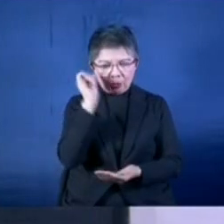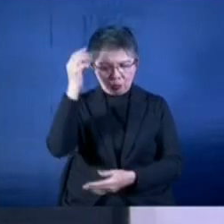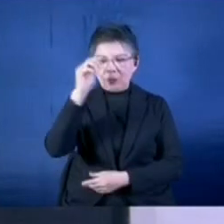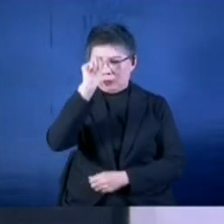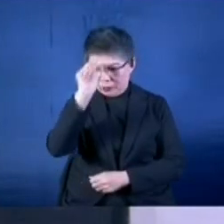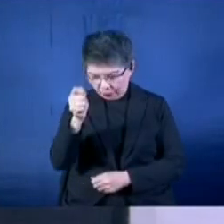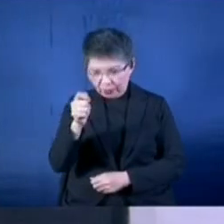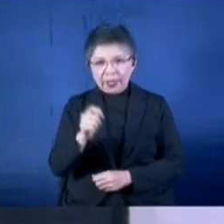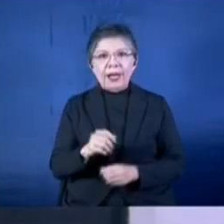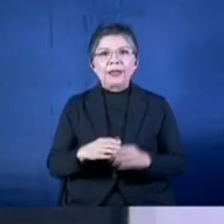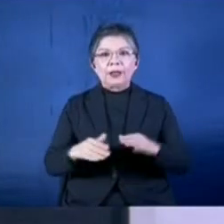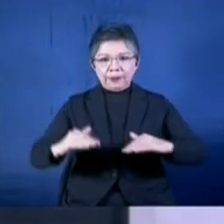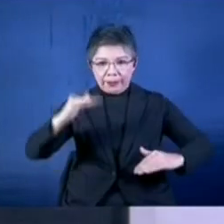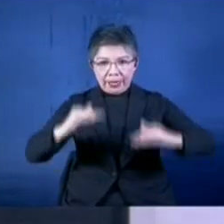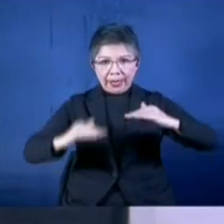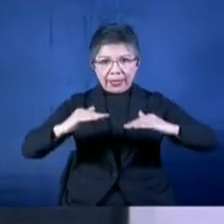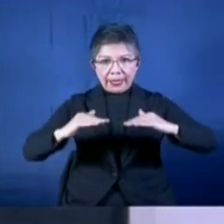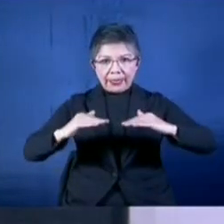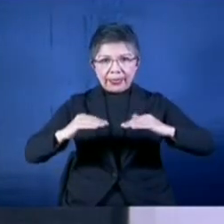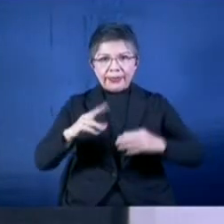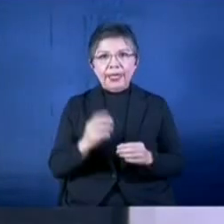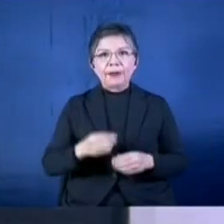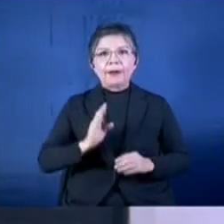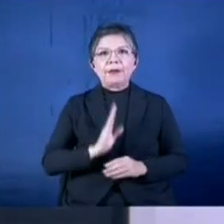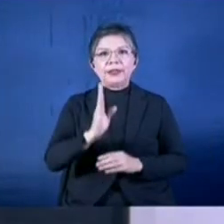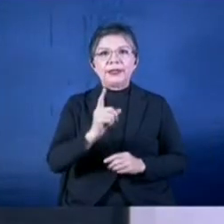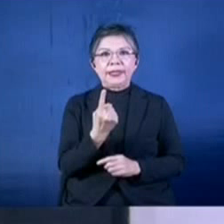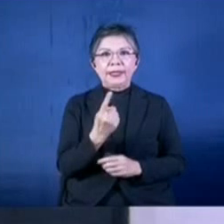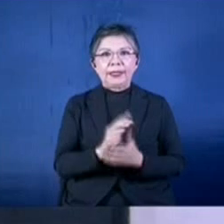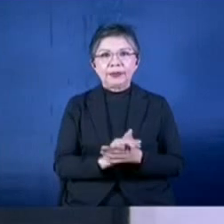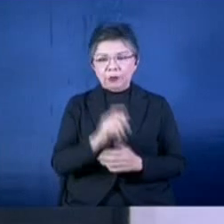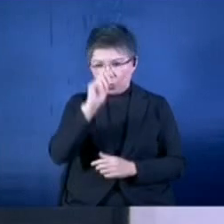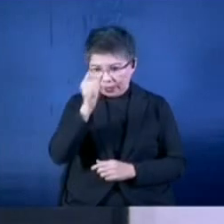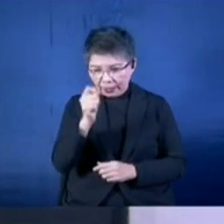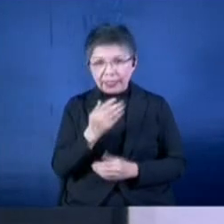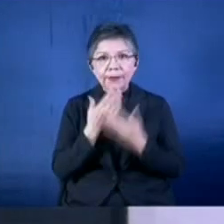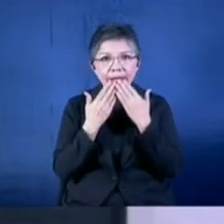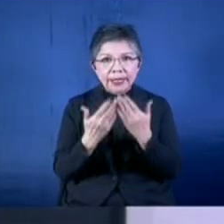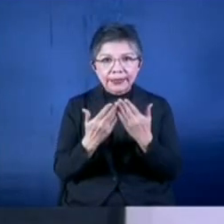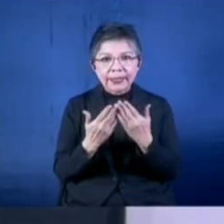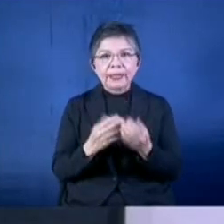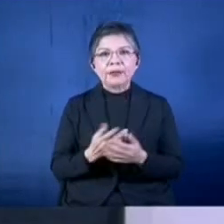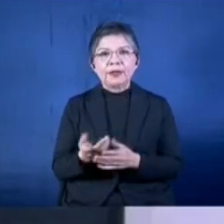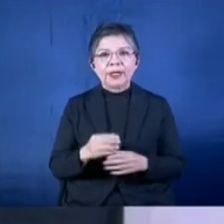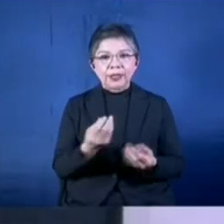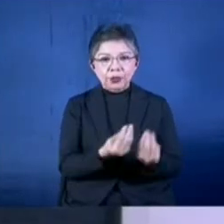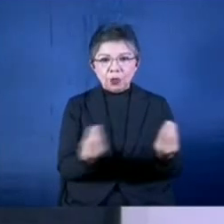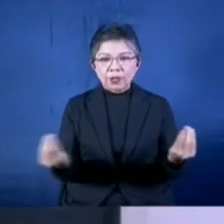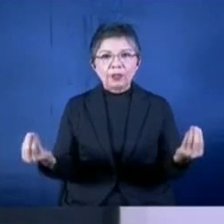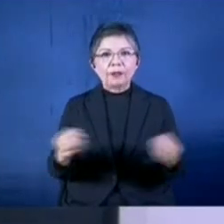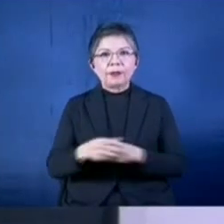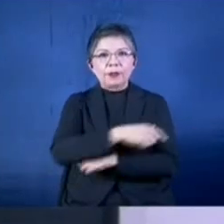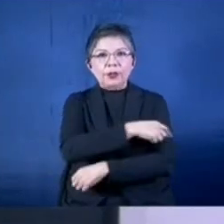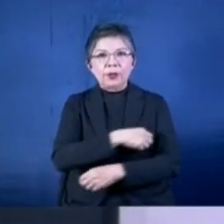pada azas keberimbangan dan independensi. Penghormatan dan apresiasi juga kita sampaikan kepada jajaran